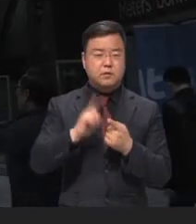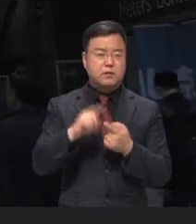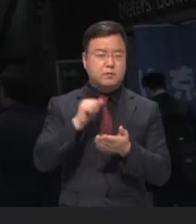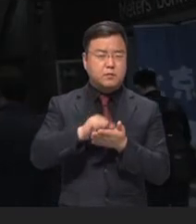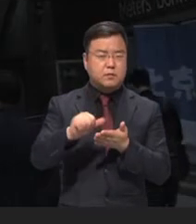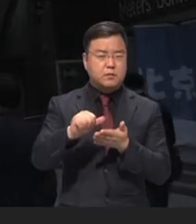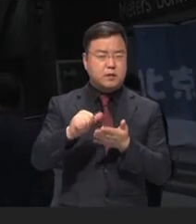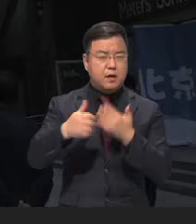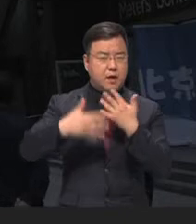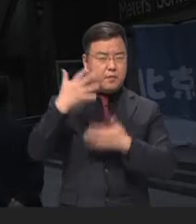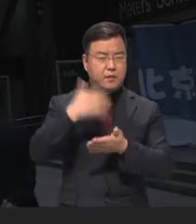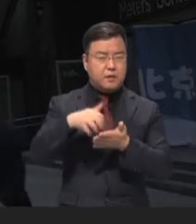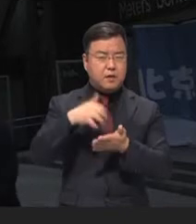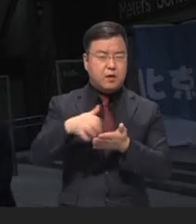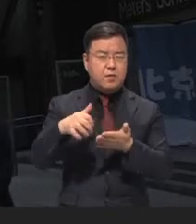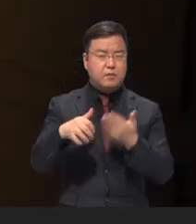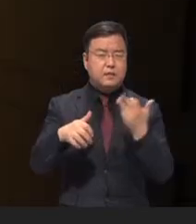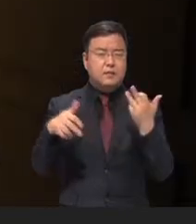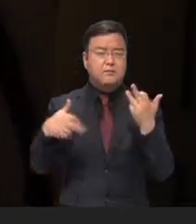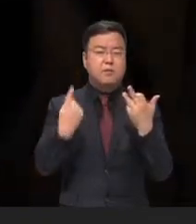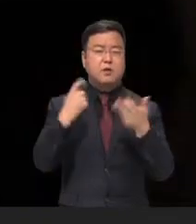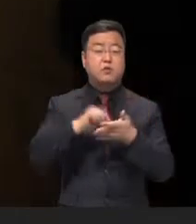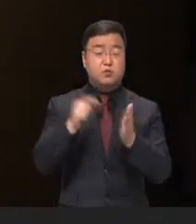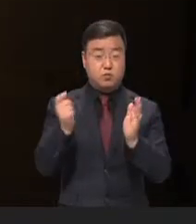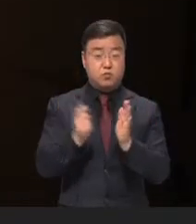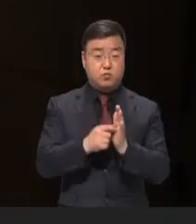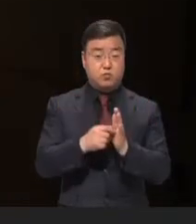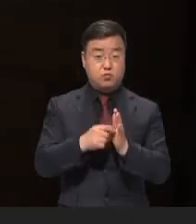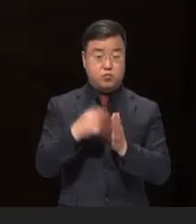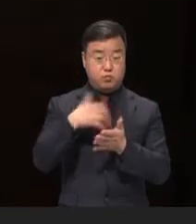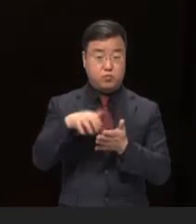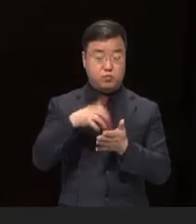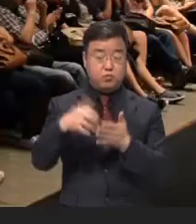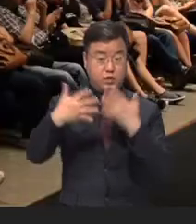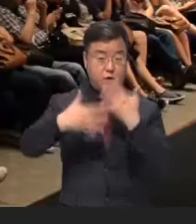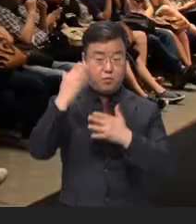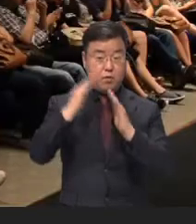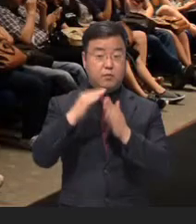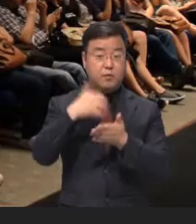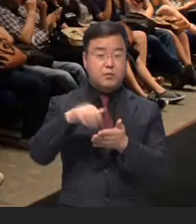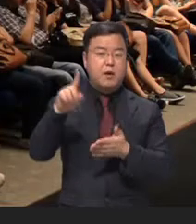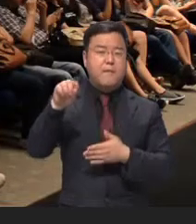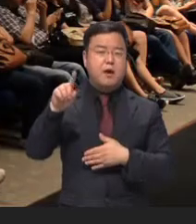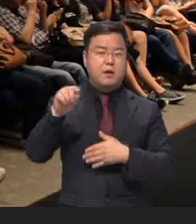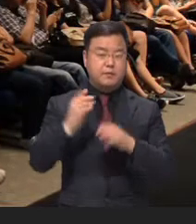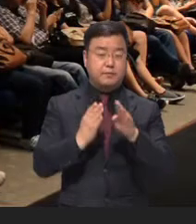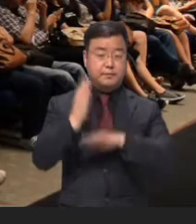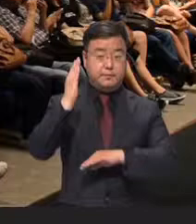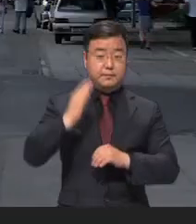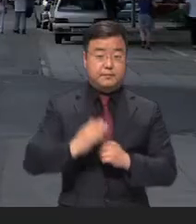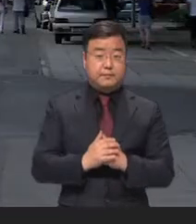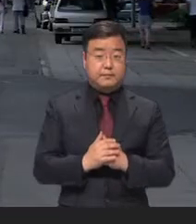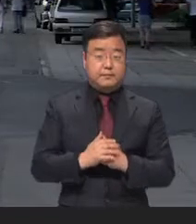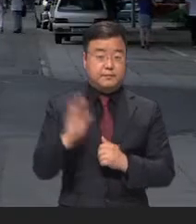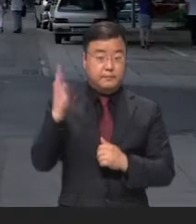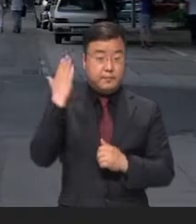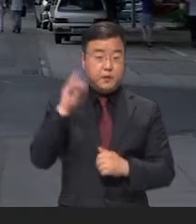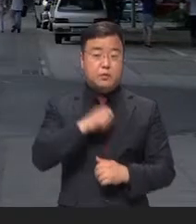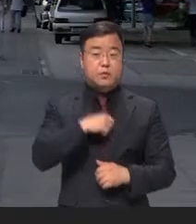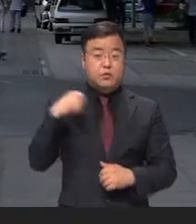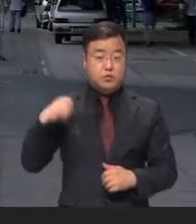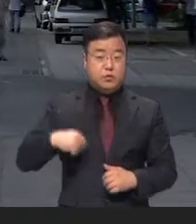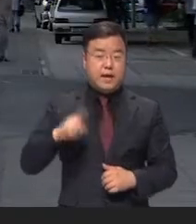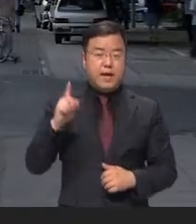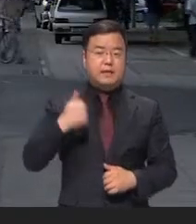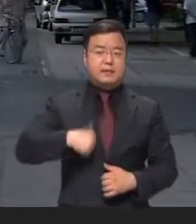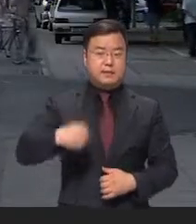위안, 우리 돈으로 약 18조 원에 이릅니다. 영화관의 스크린 수만 만 개가 넘습니다. 최근 중국이 한자녀